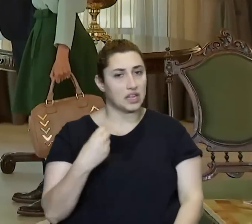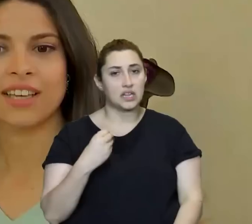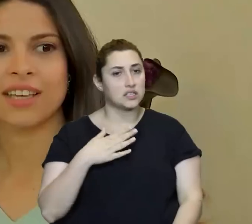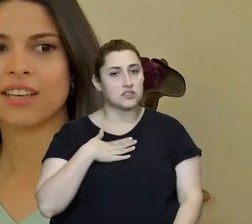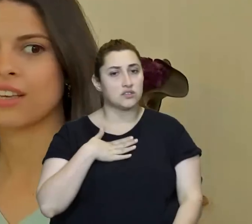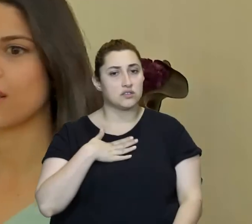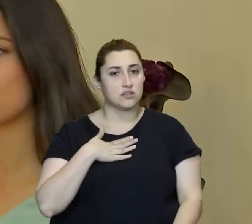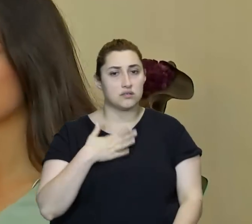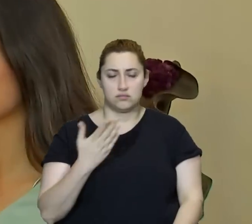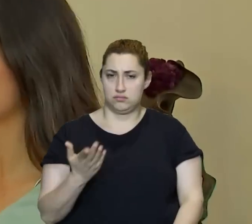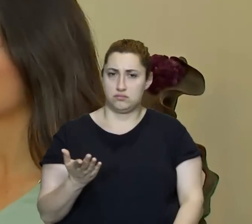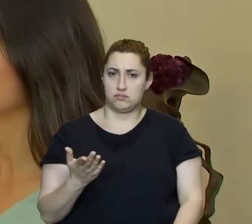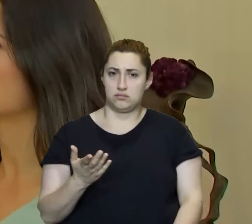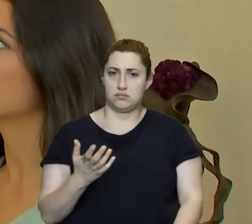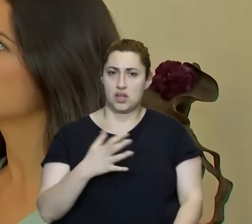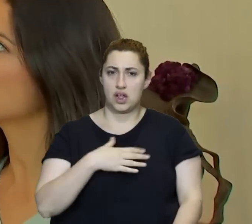canım.